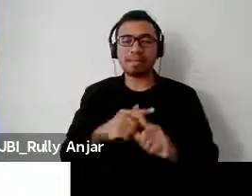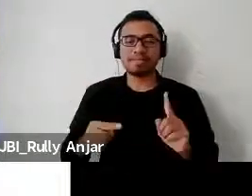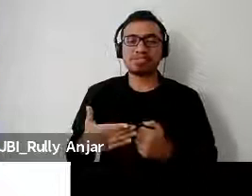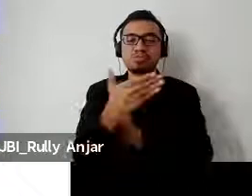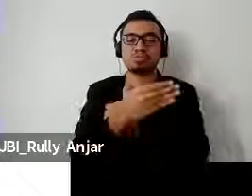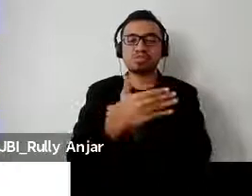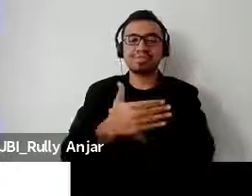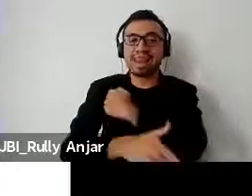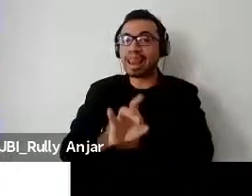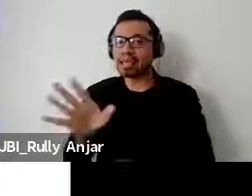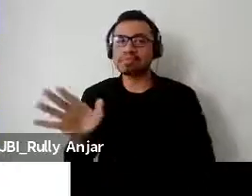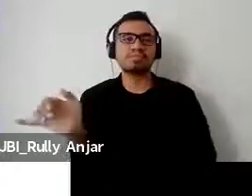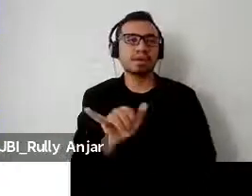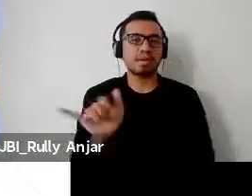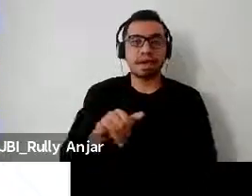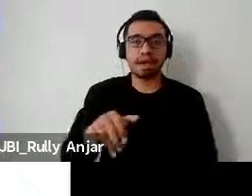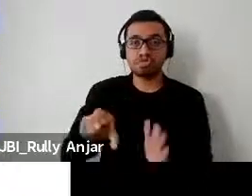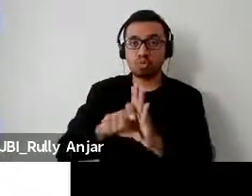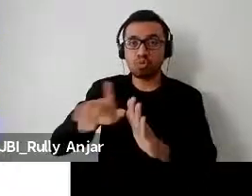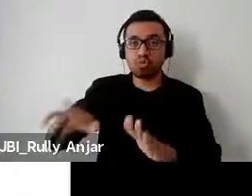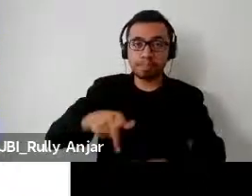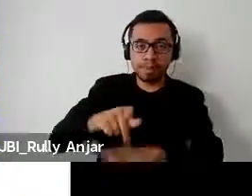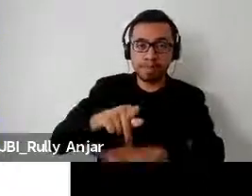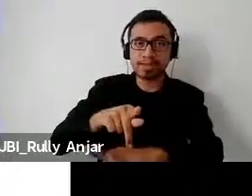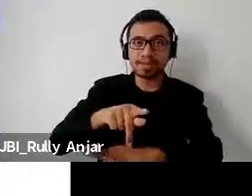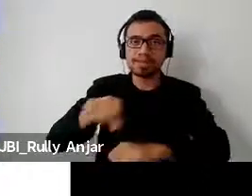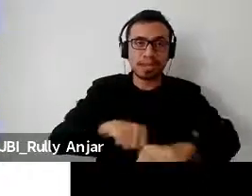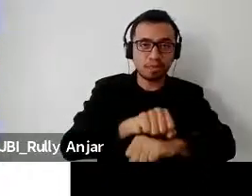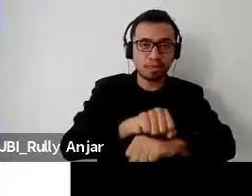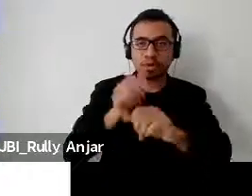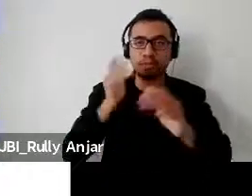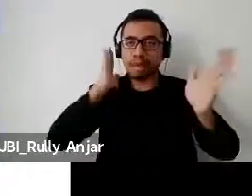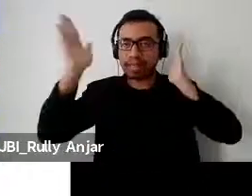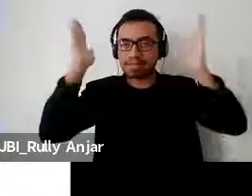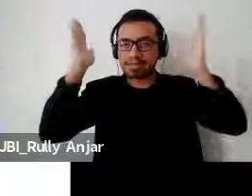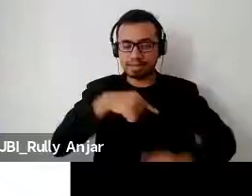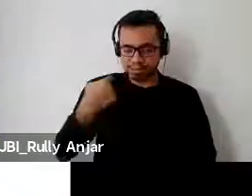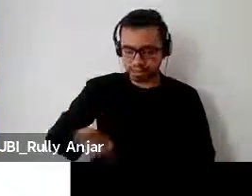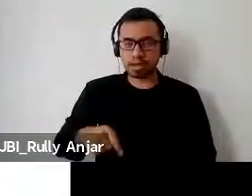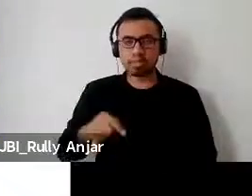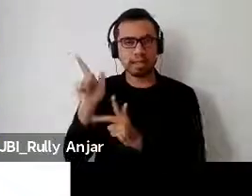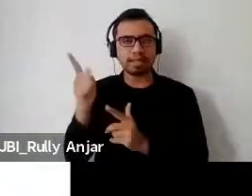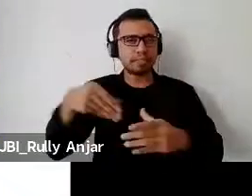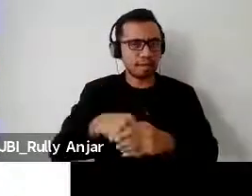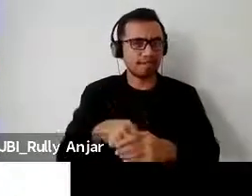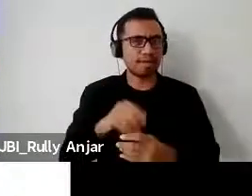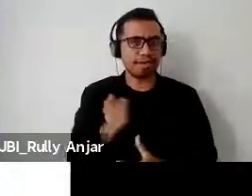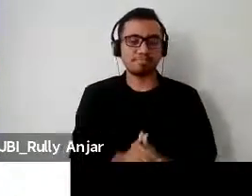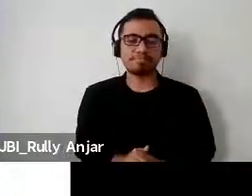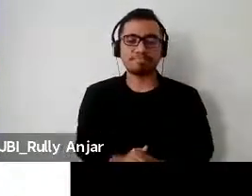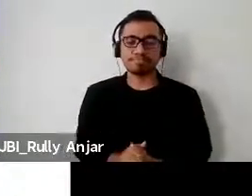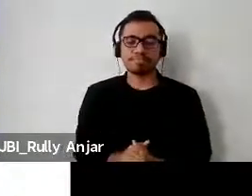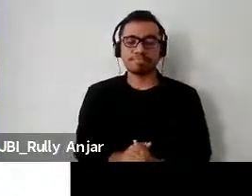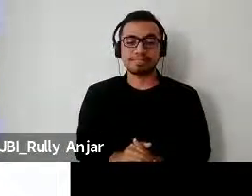India, terjadi di Filipina, Singapura, Malaysia, dan Cina. ada juga negara-negara yang tidak